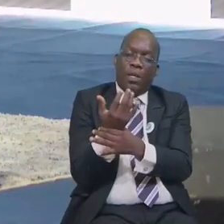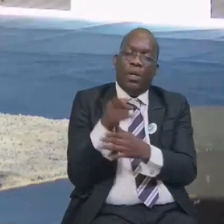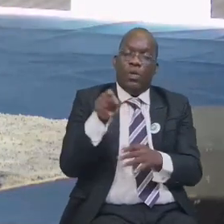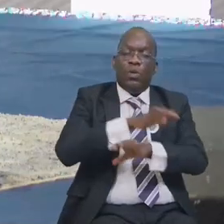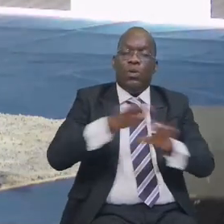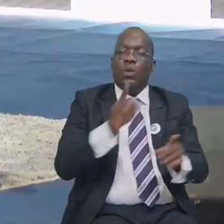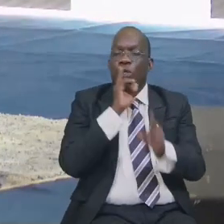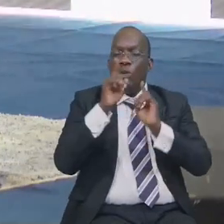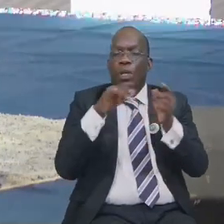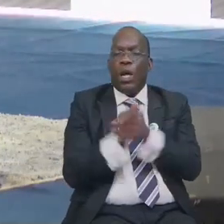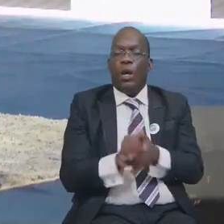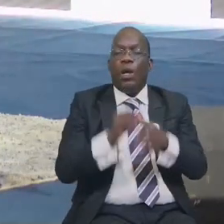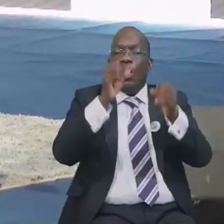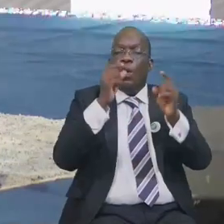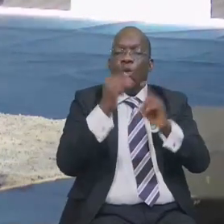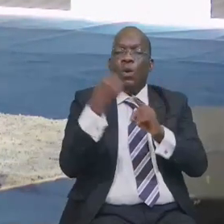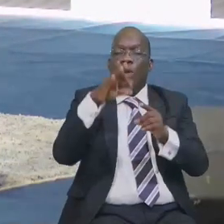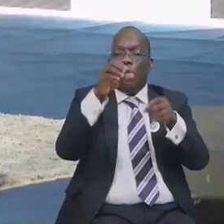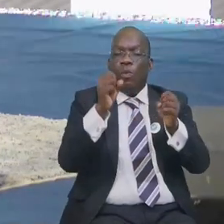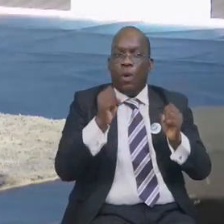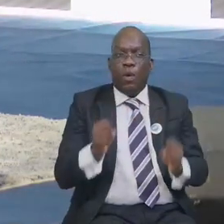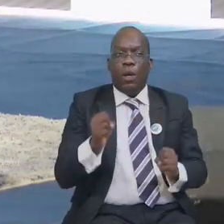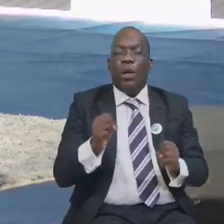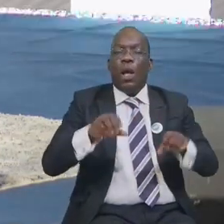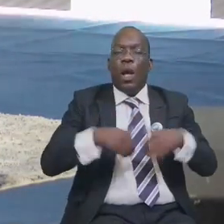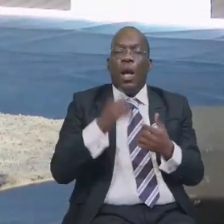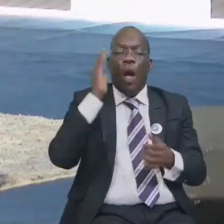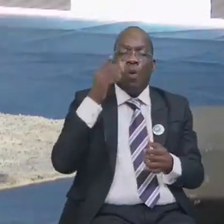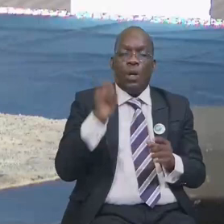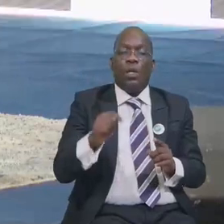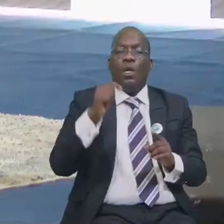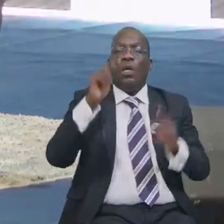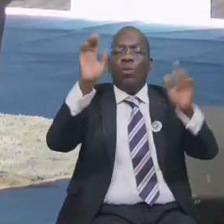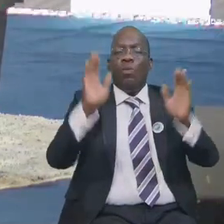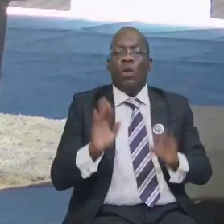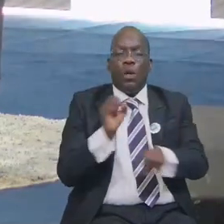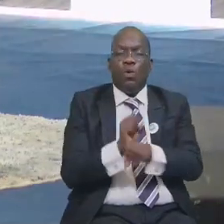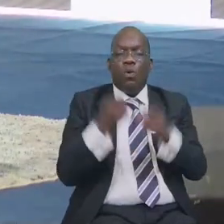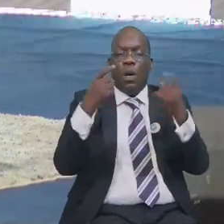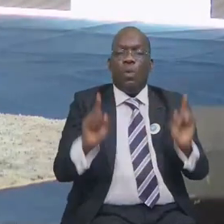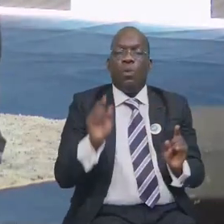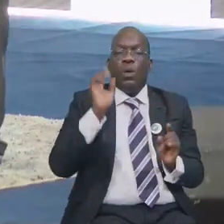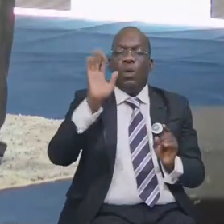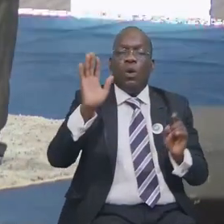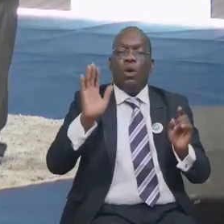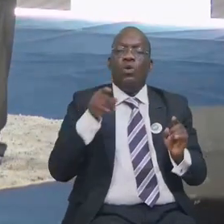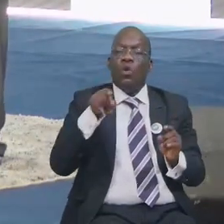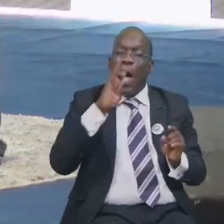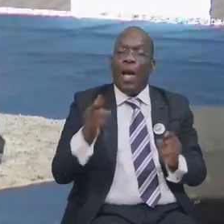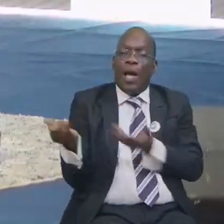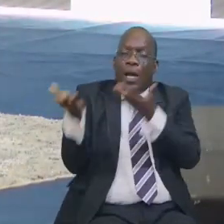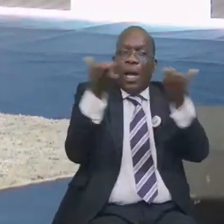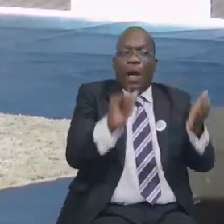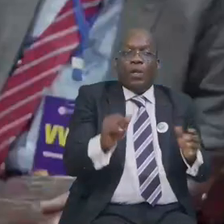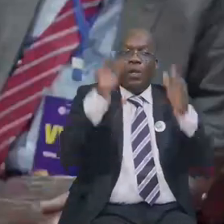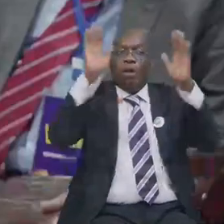déclares pas la parole de puissance, comment les miracles vont-ils se produire? À partir d'aujourd'hui, tu vas porter